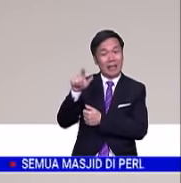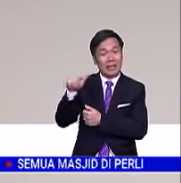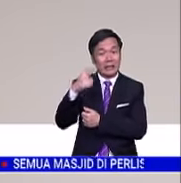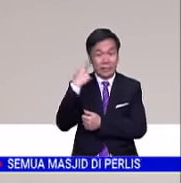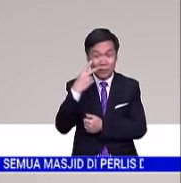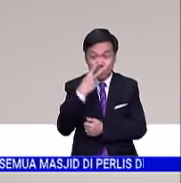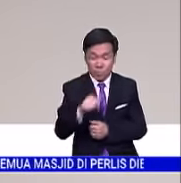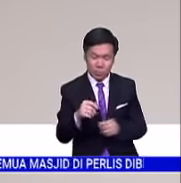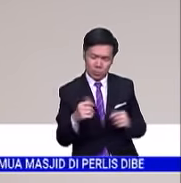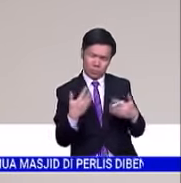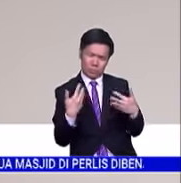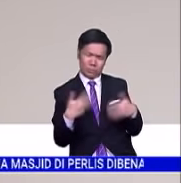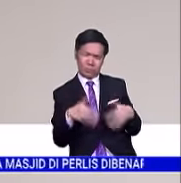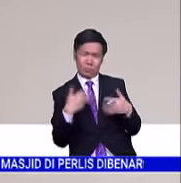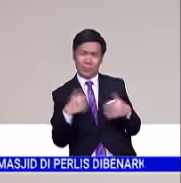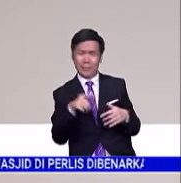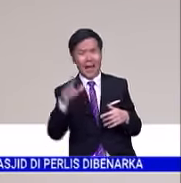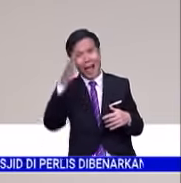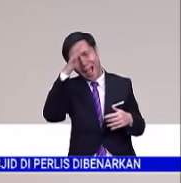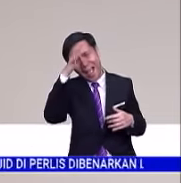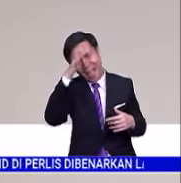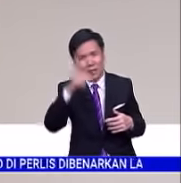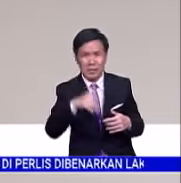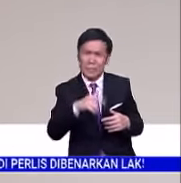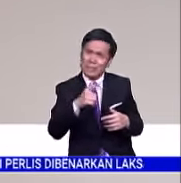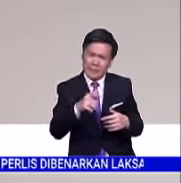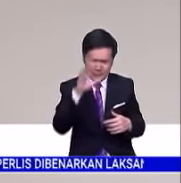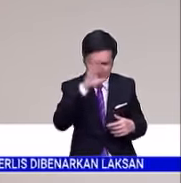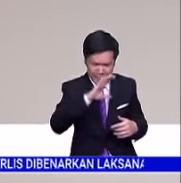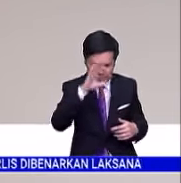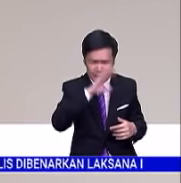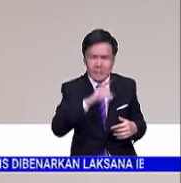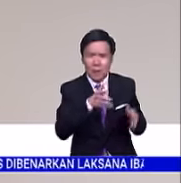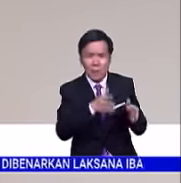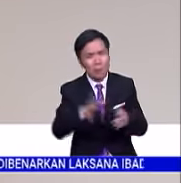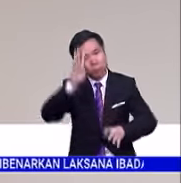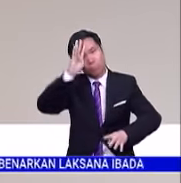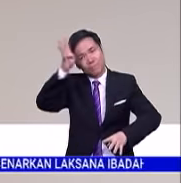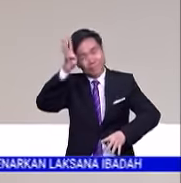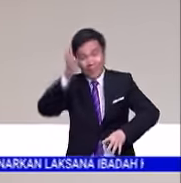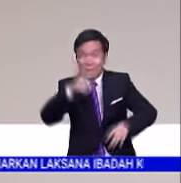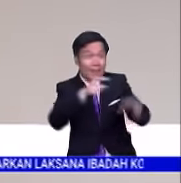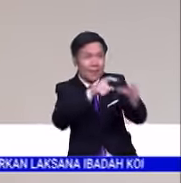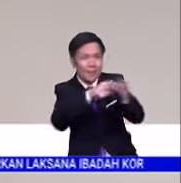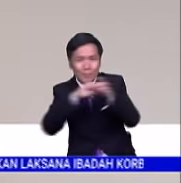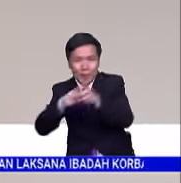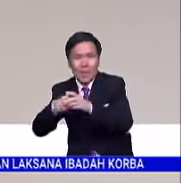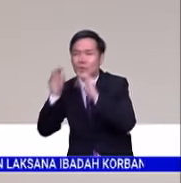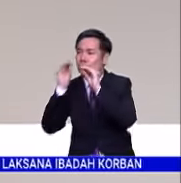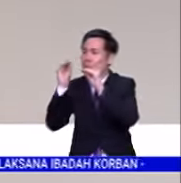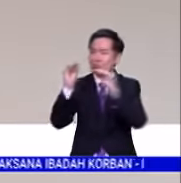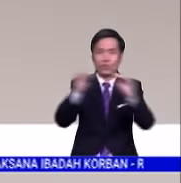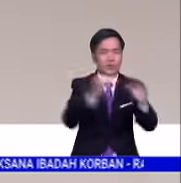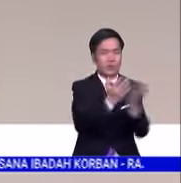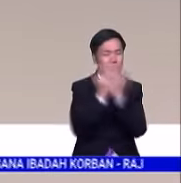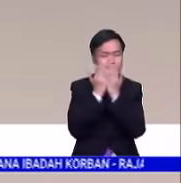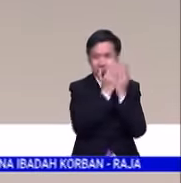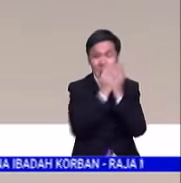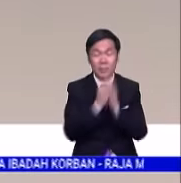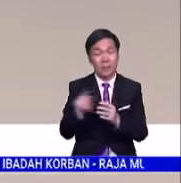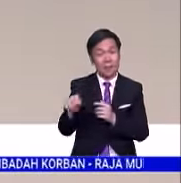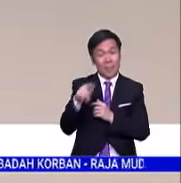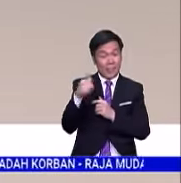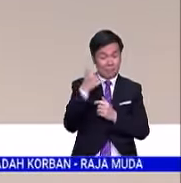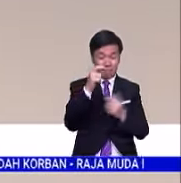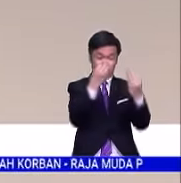gadis itu kagum terhadap usaha ayahnya yang tetap mencari pelbagai kaedah kreatif dan menarik ketika mengajar di rumah. Menurut ayahnya,